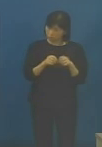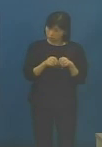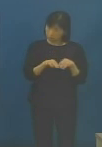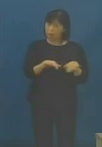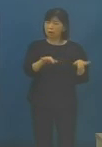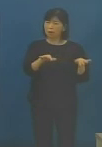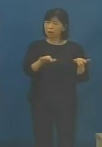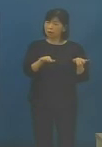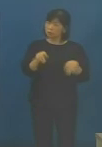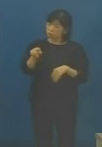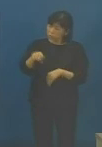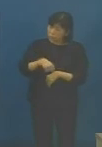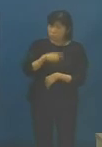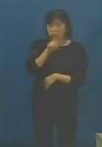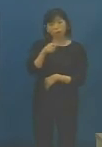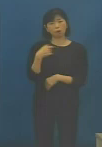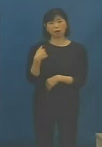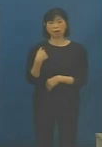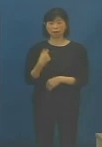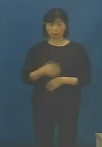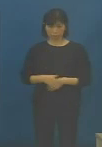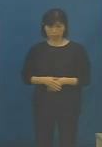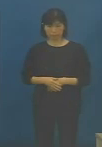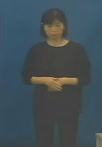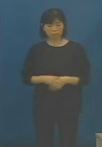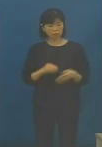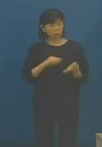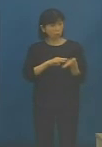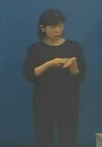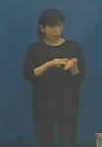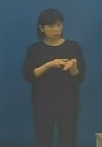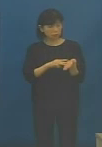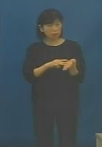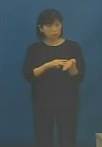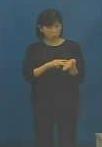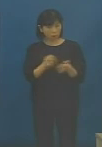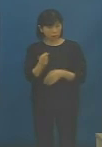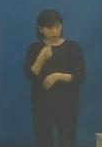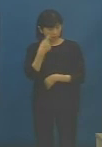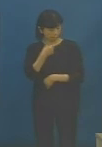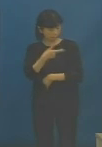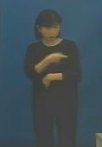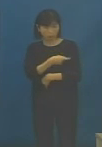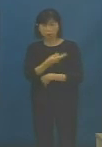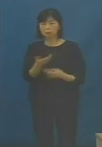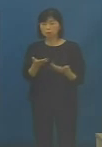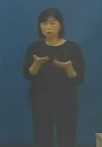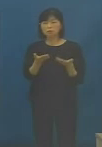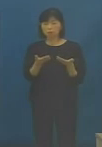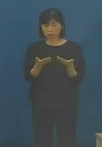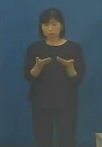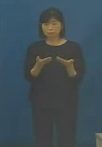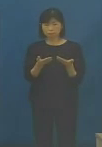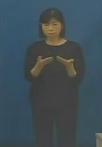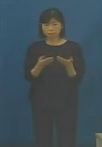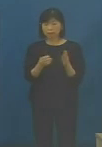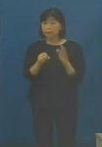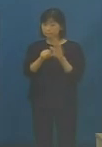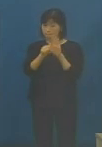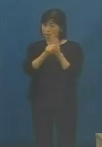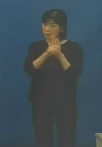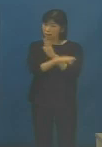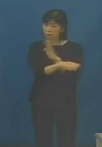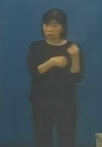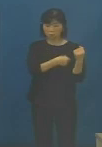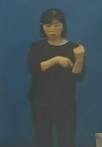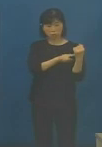わけでありまして、こうした意味でワクチンをですね、早めに打っていただいて、それで免疫力を上げていただくこと